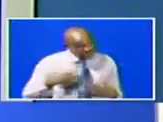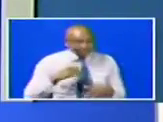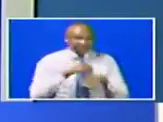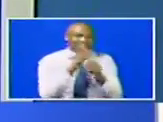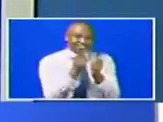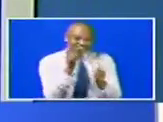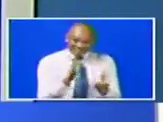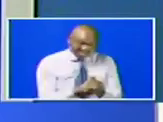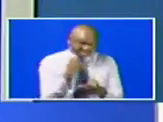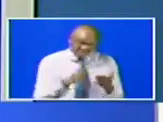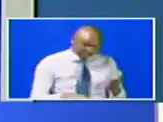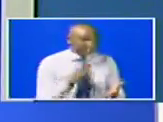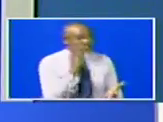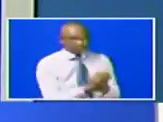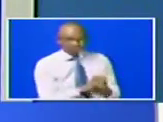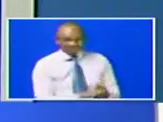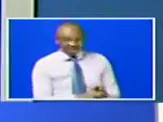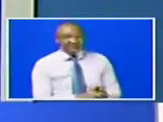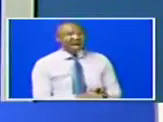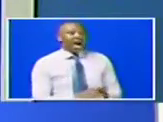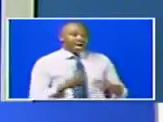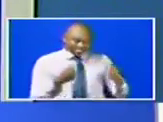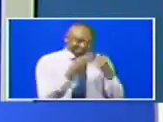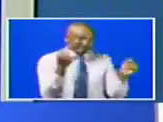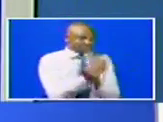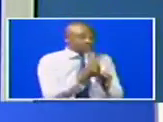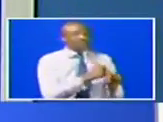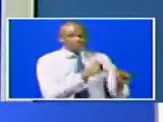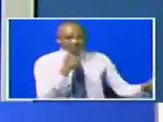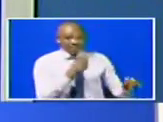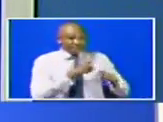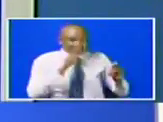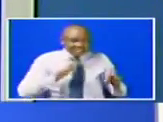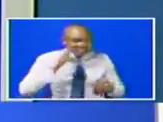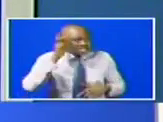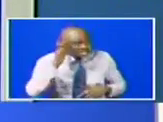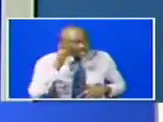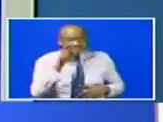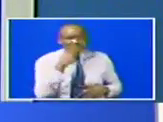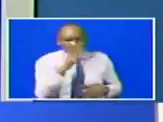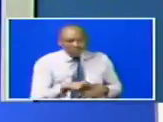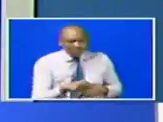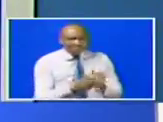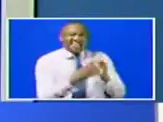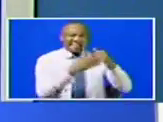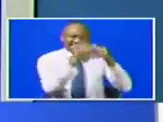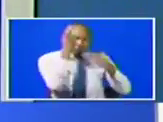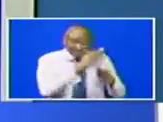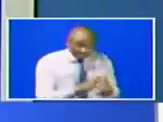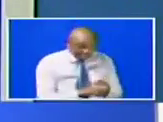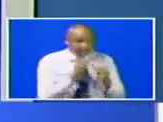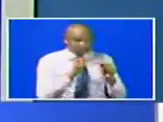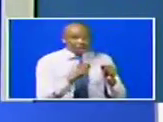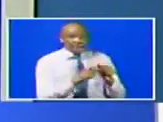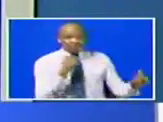wametutumia wanasema kweli ajali haiwezi kukingika. Lakini nilipo kusikia kile ambacho ulisema awali, ulisema 90% tunaweza